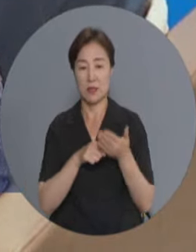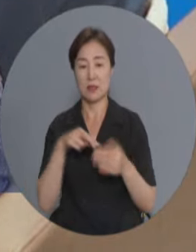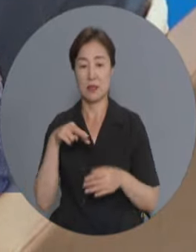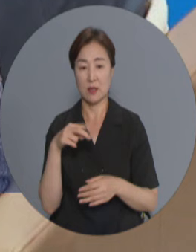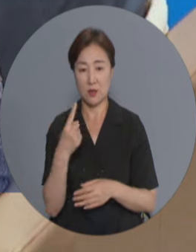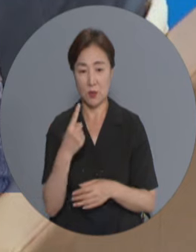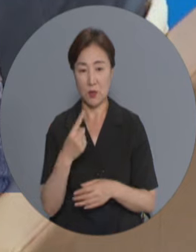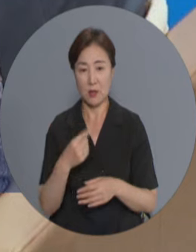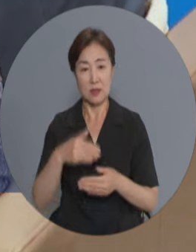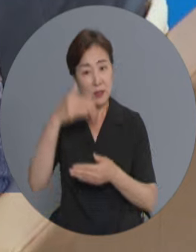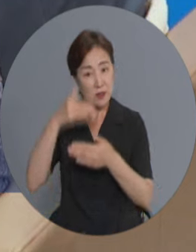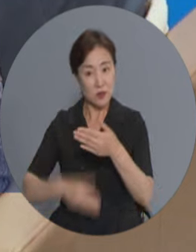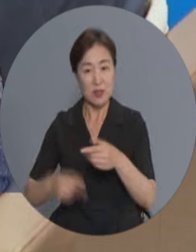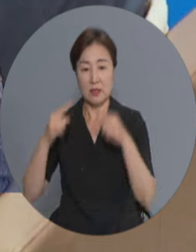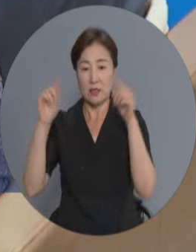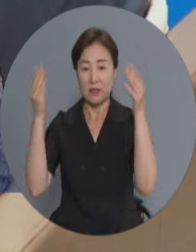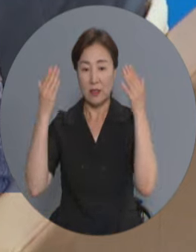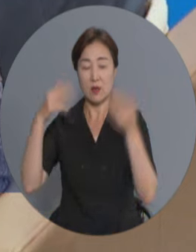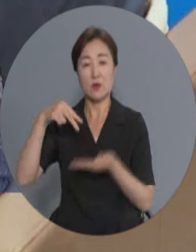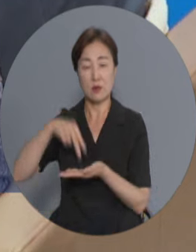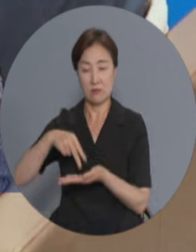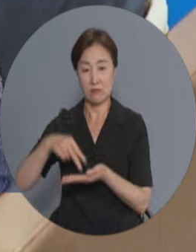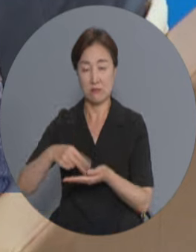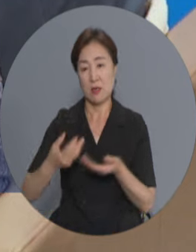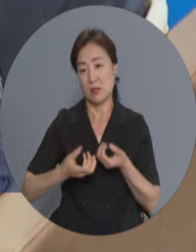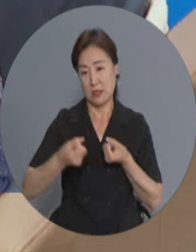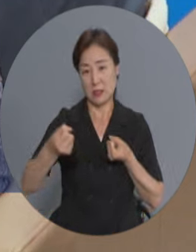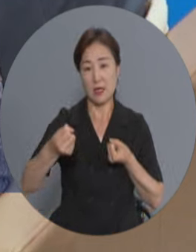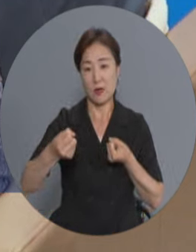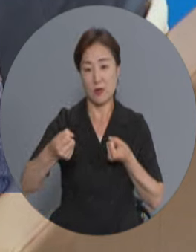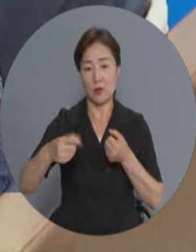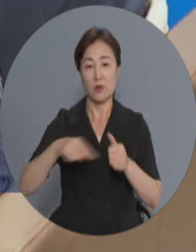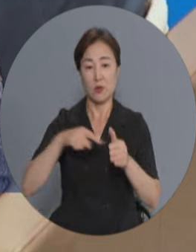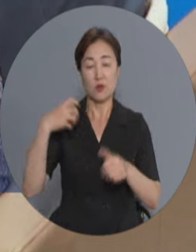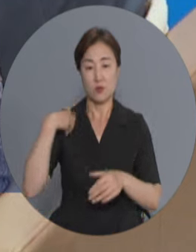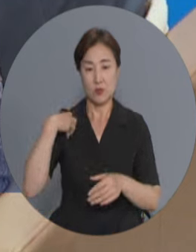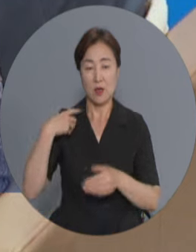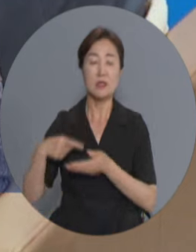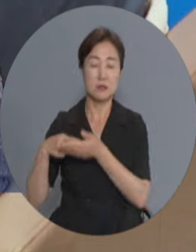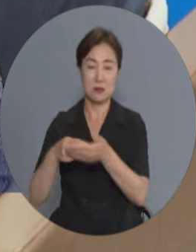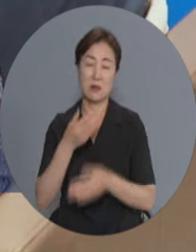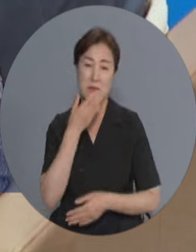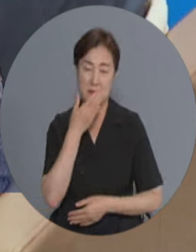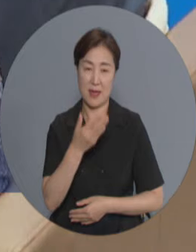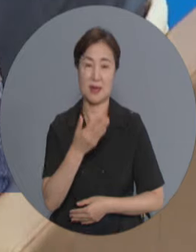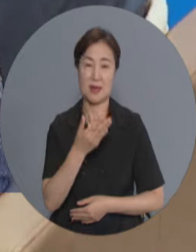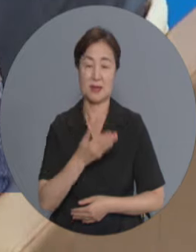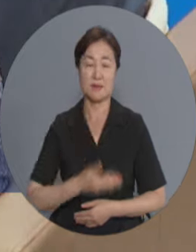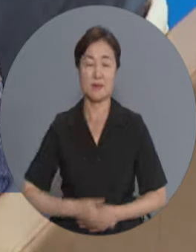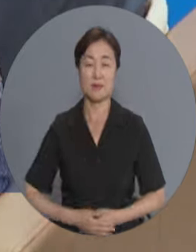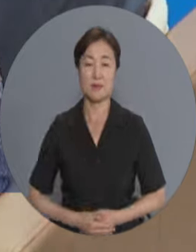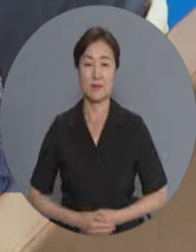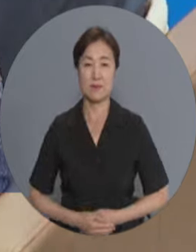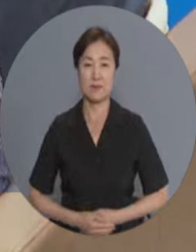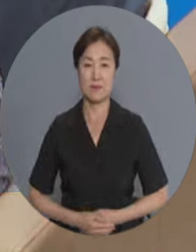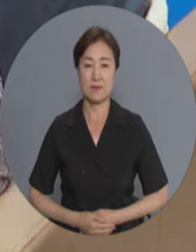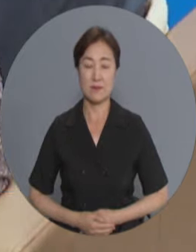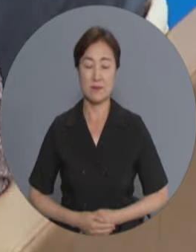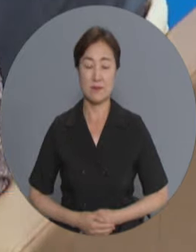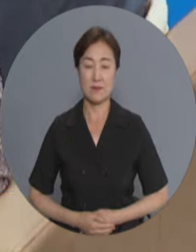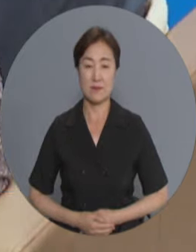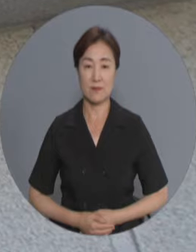제외되었다라는 결과가 발생한다고 해도 그 제외된 대학도 그냥 별도로 사실은 교육부에다 신청을 할 수는